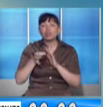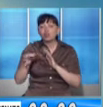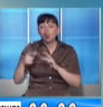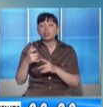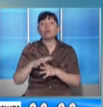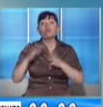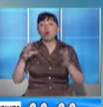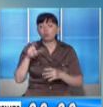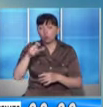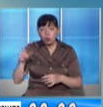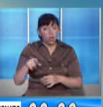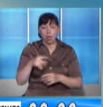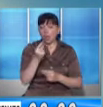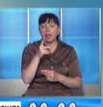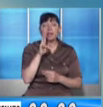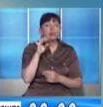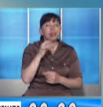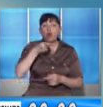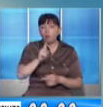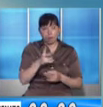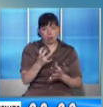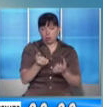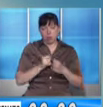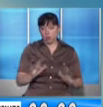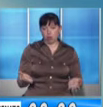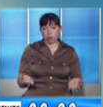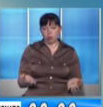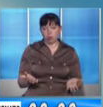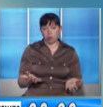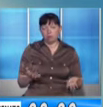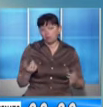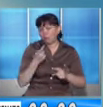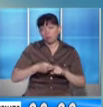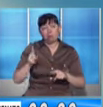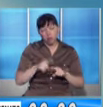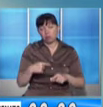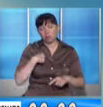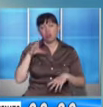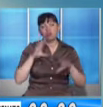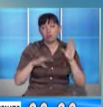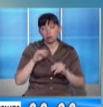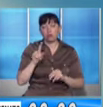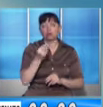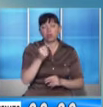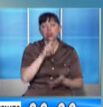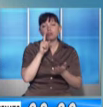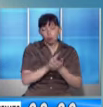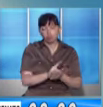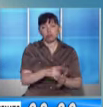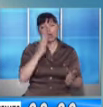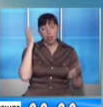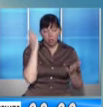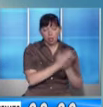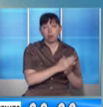n-au primit niciun ban din ceea ce au votat parlamentarii. De aia, noi considerăm că banii trebuie să vină direct